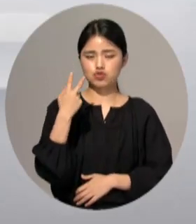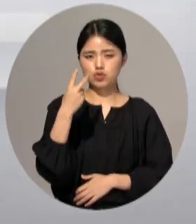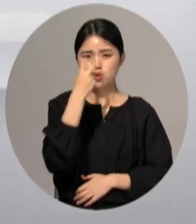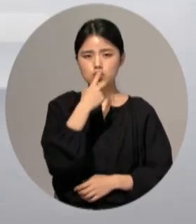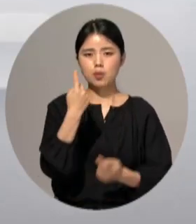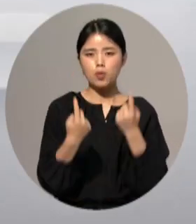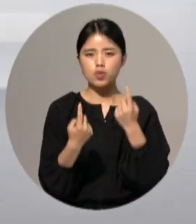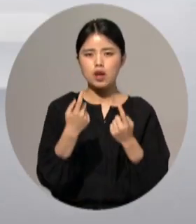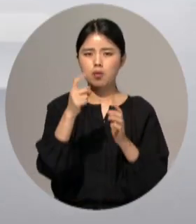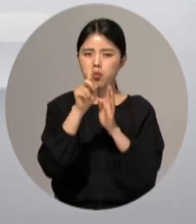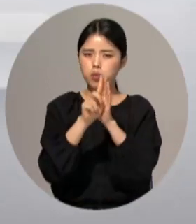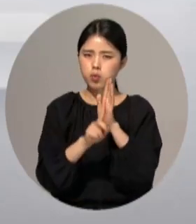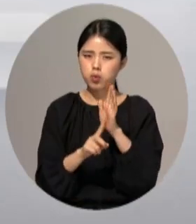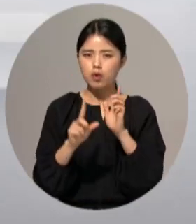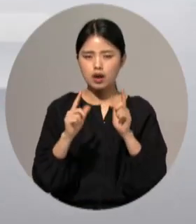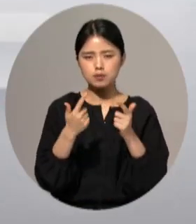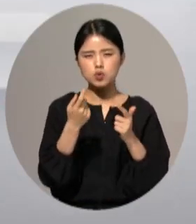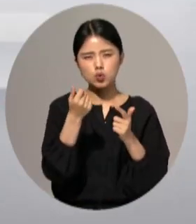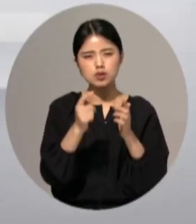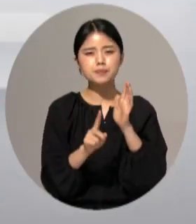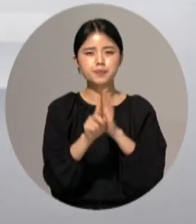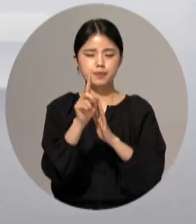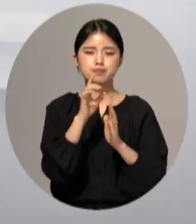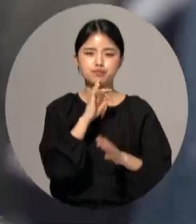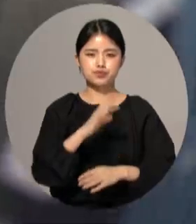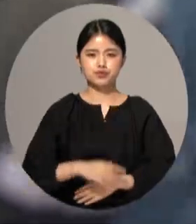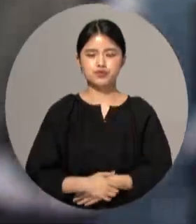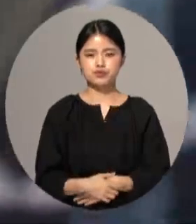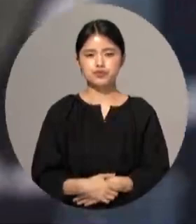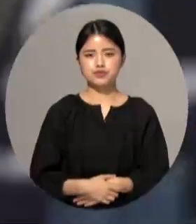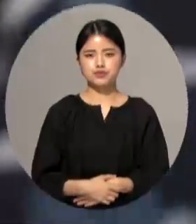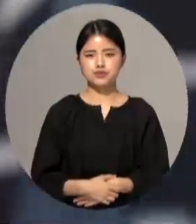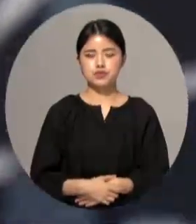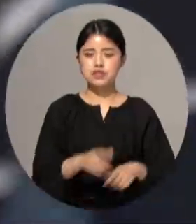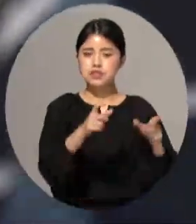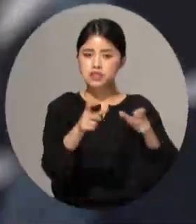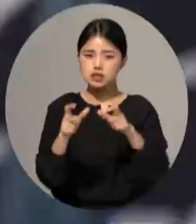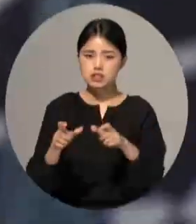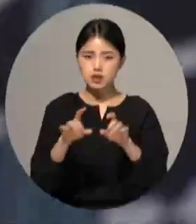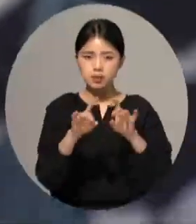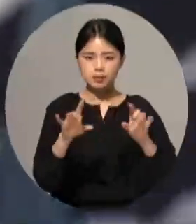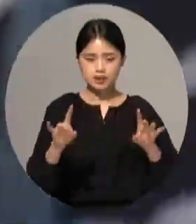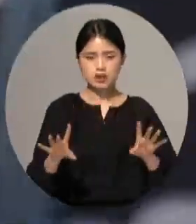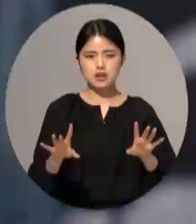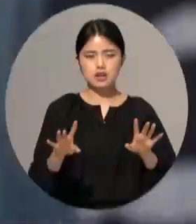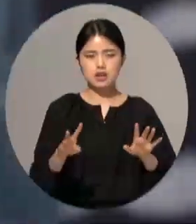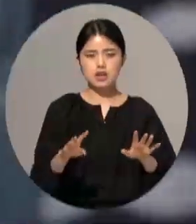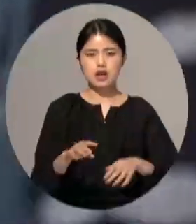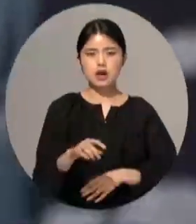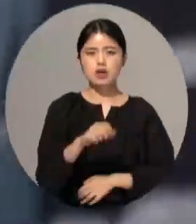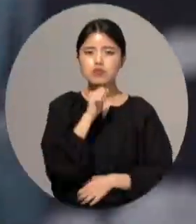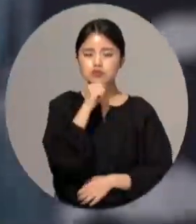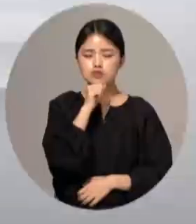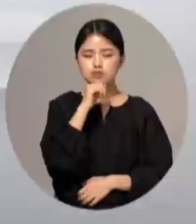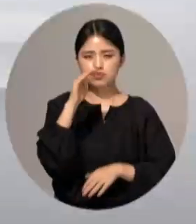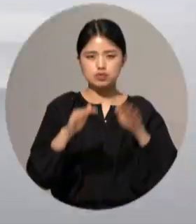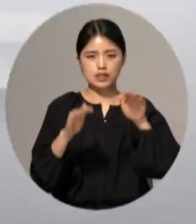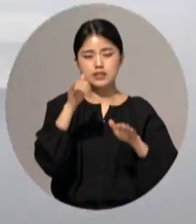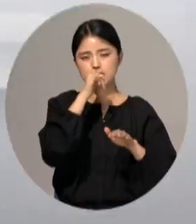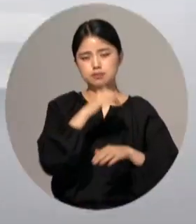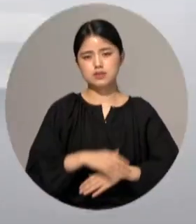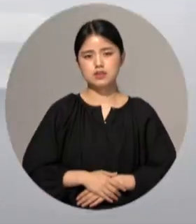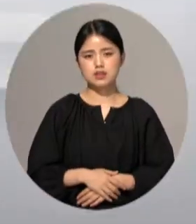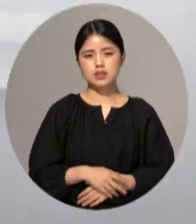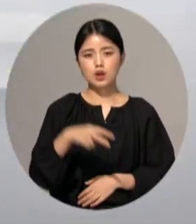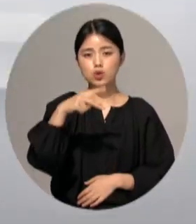하락하거나 소폭 상승 에 그쳤습니다 지역에 따라 후보 선호도 결과도 크게 갈려 씁니다